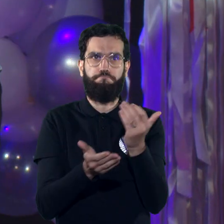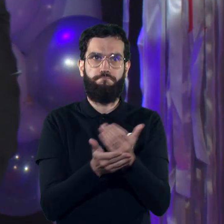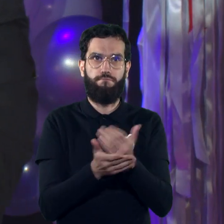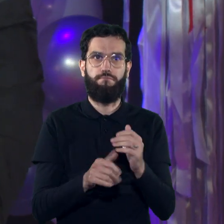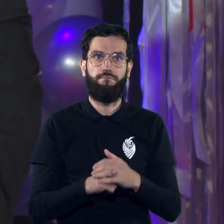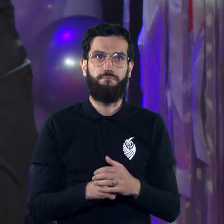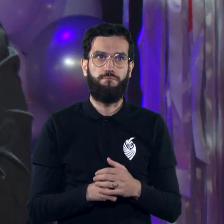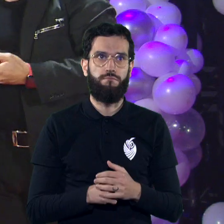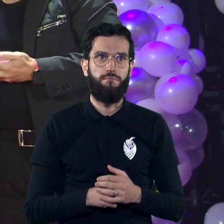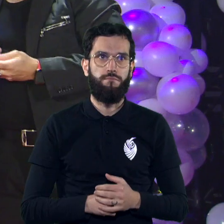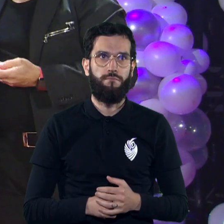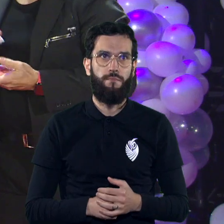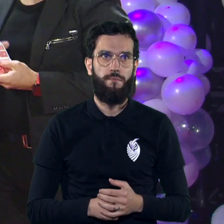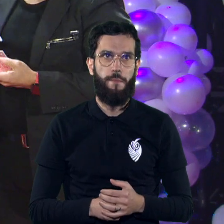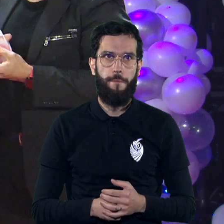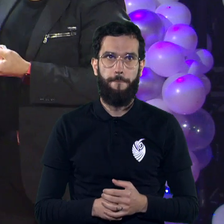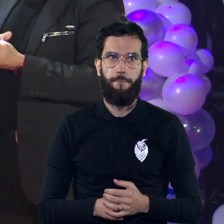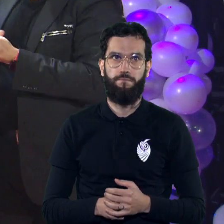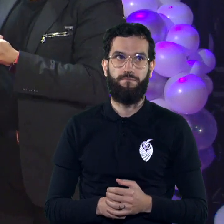zamiešať. Výborne,